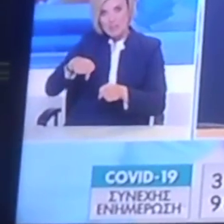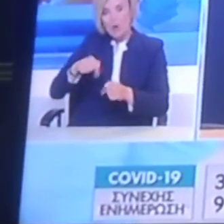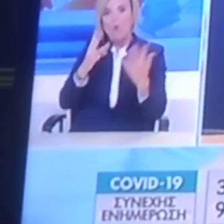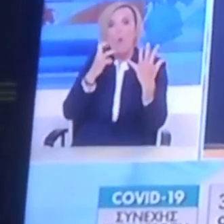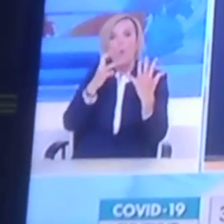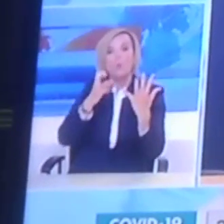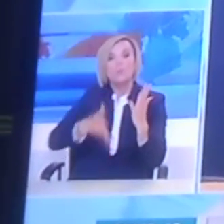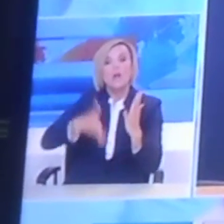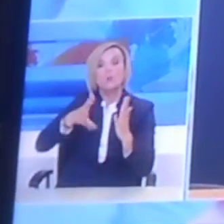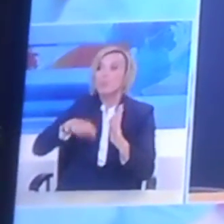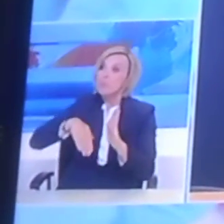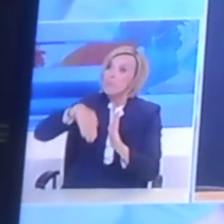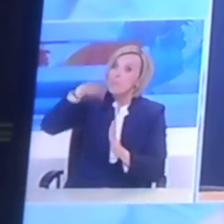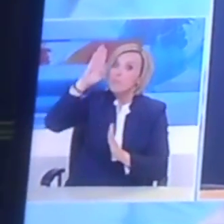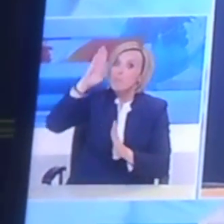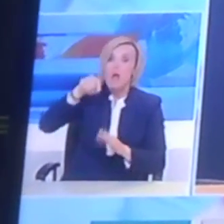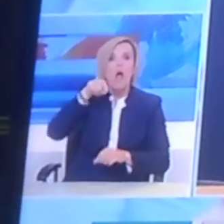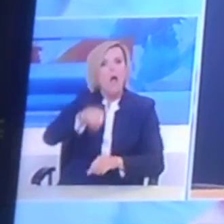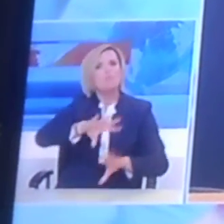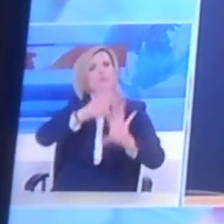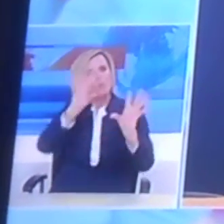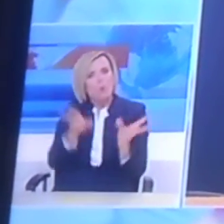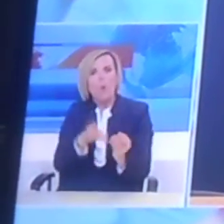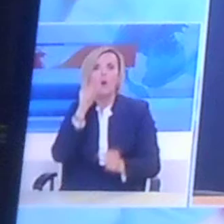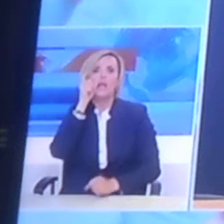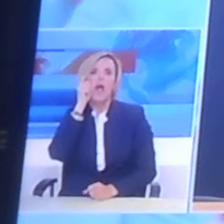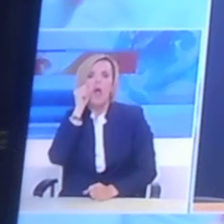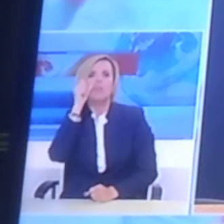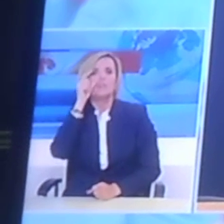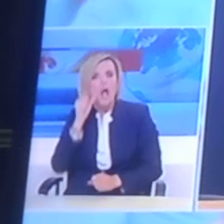Όλοι ήταν άντρες, εκτός από μία γυναίκα 93 ετών.